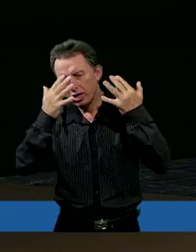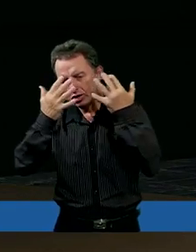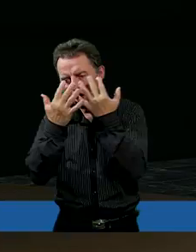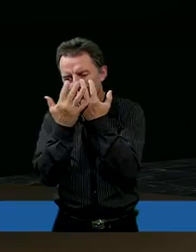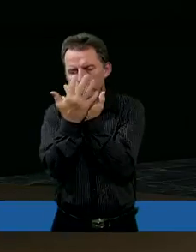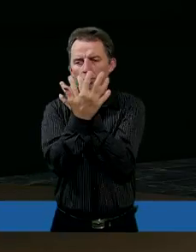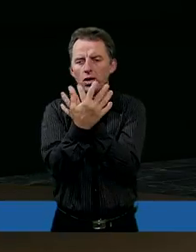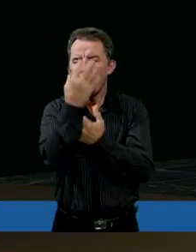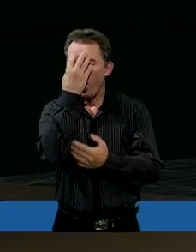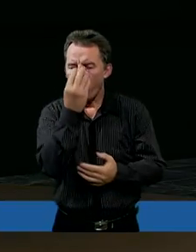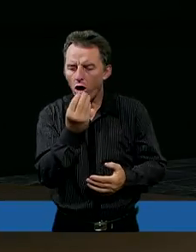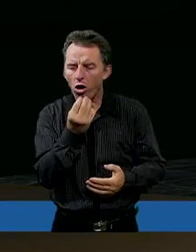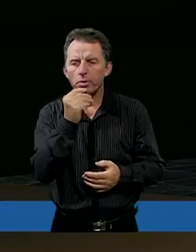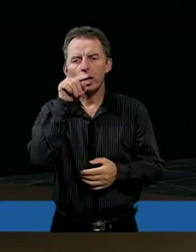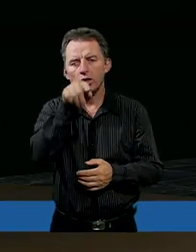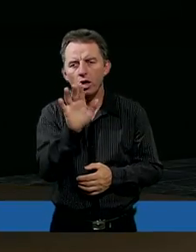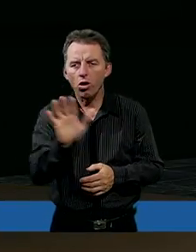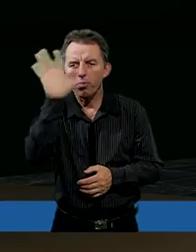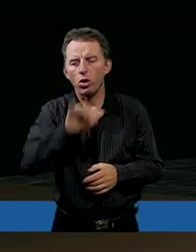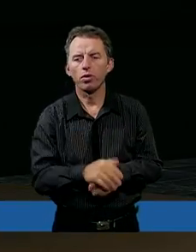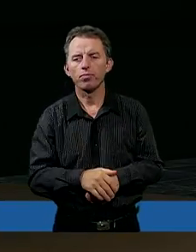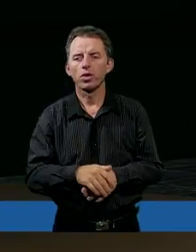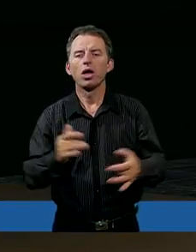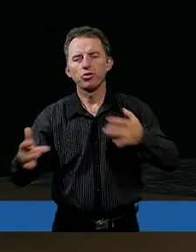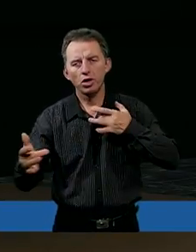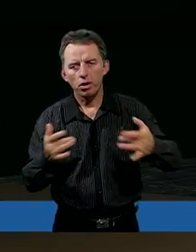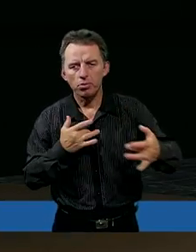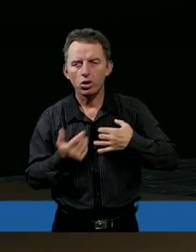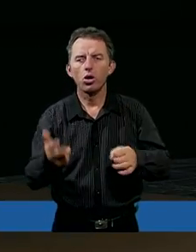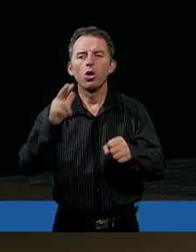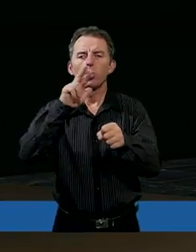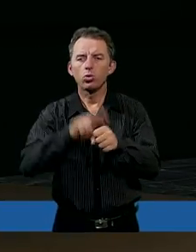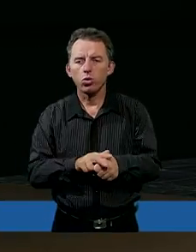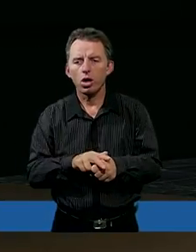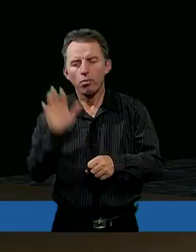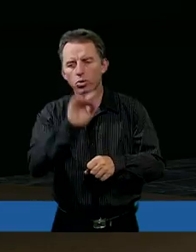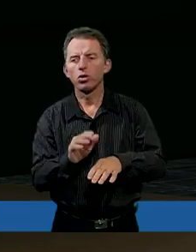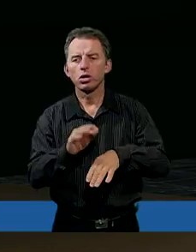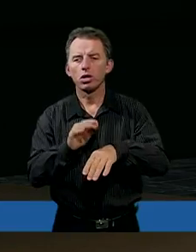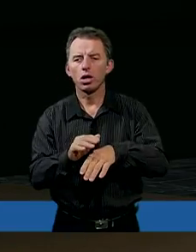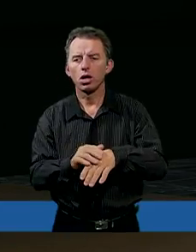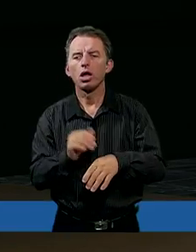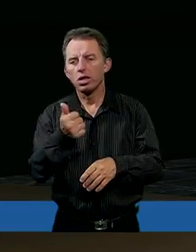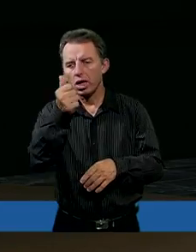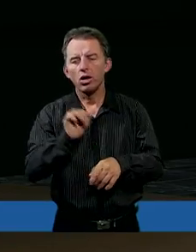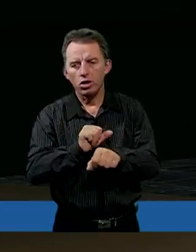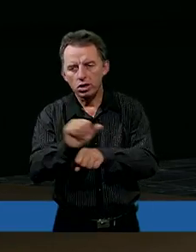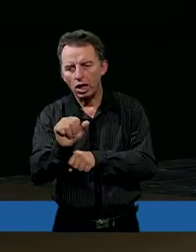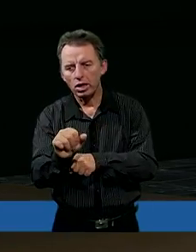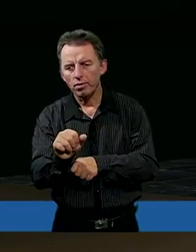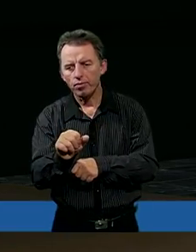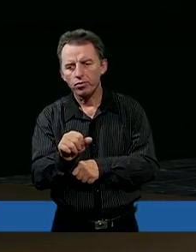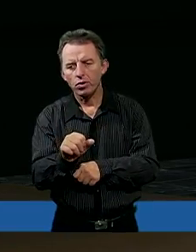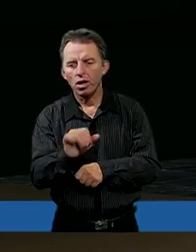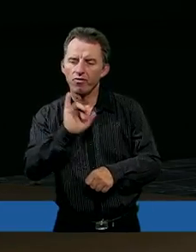mu obraz tego Boga przez cierpienia, które go dotknęły. Ale jedno jest